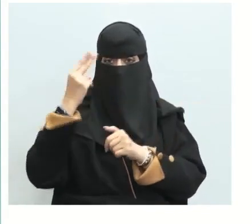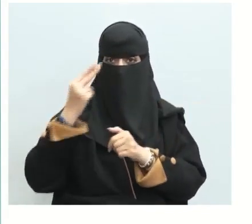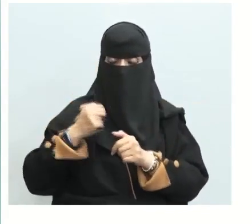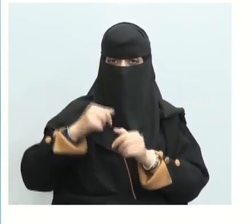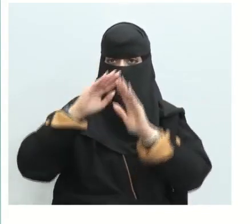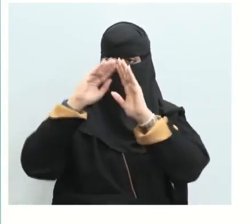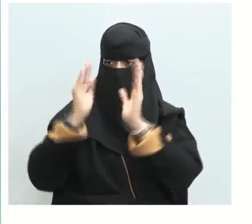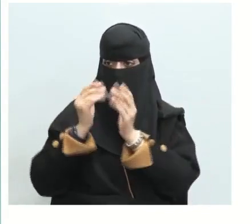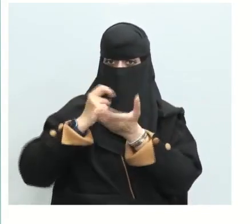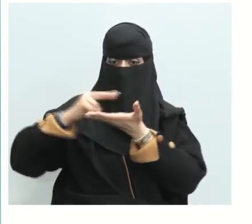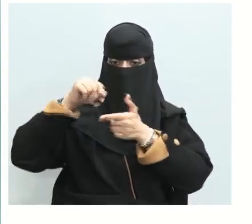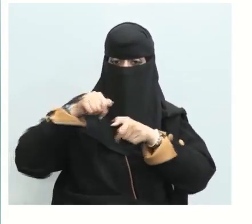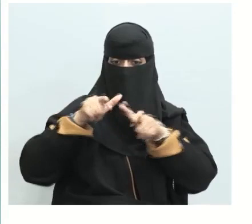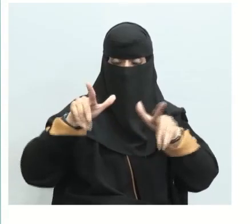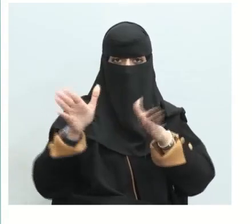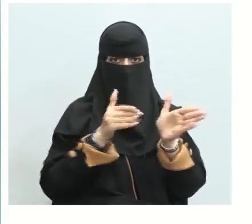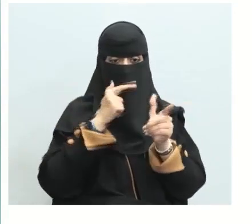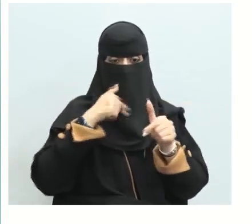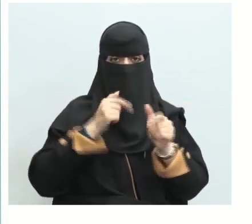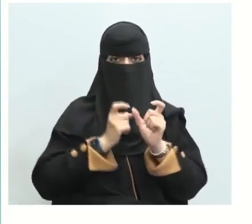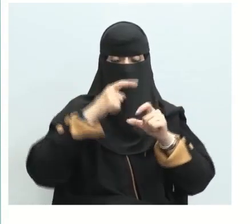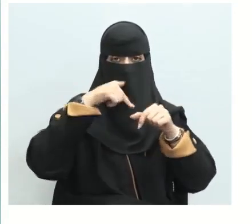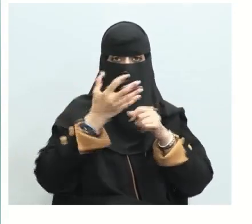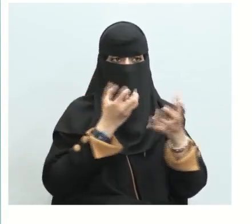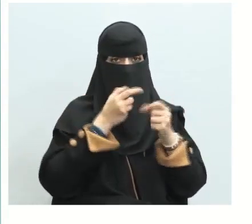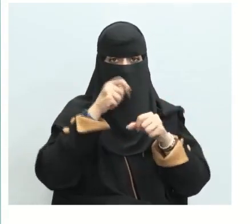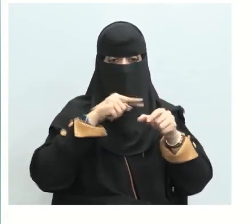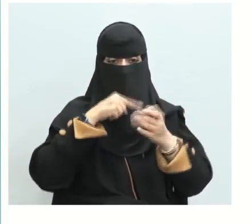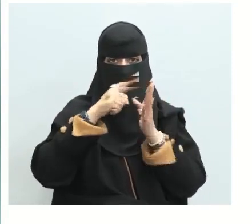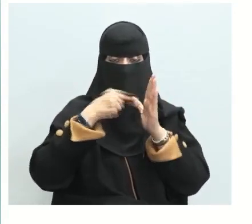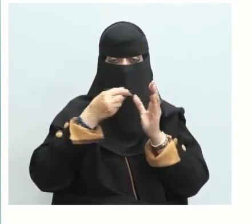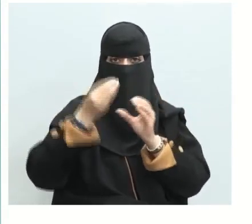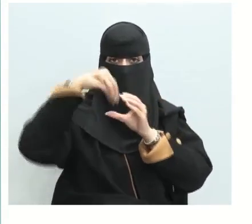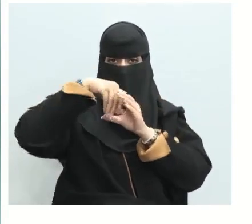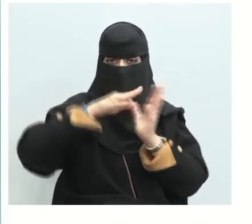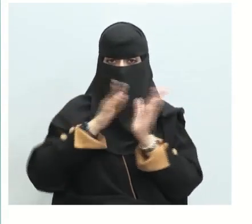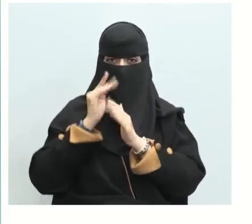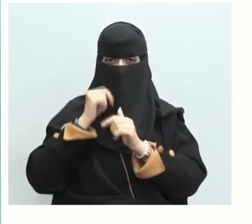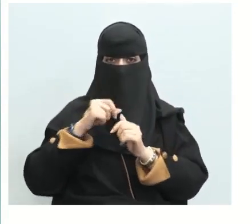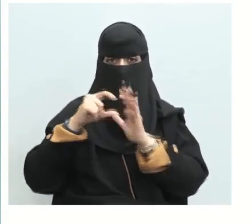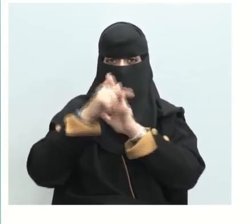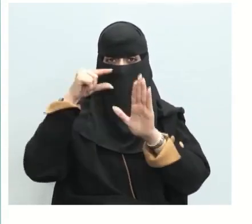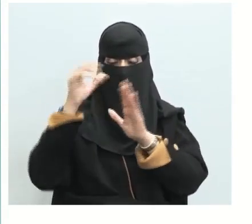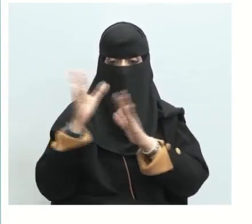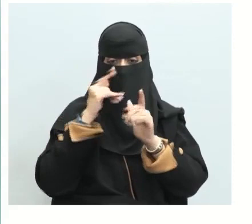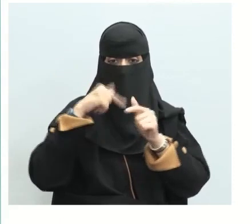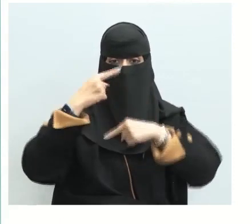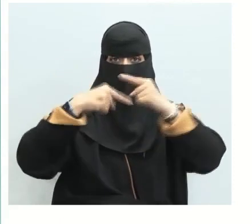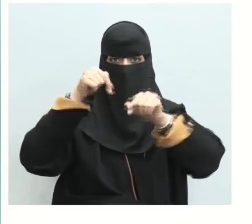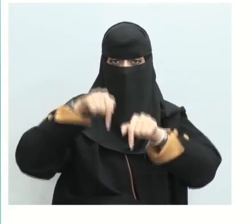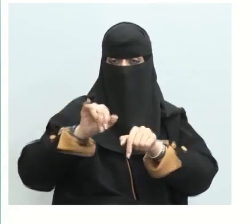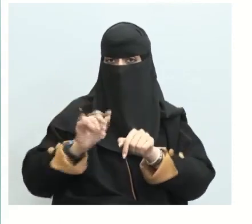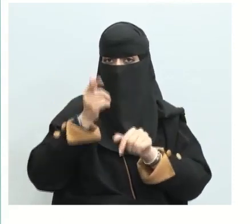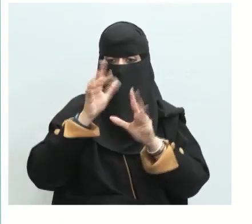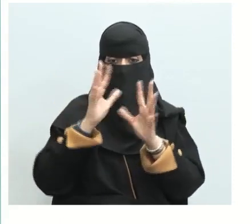تصميم قالب الرسائل الإخبارية. من الأدوات التي سنستخدمها محرر فيجوال ستوديو كود. سنستكمل درس ما